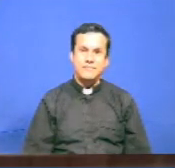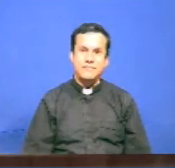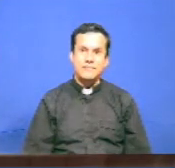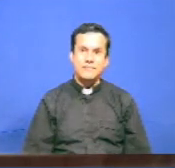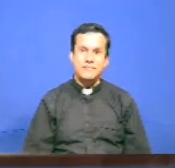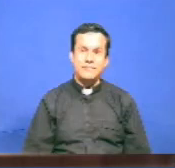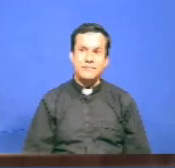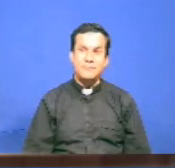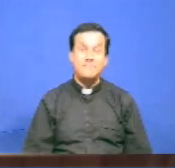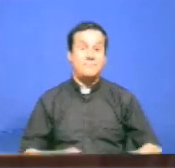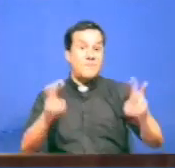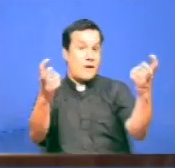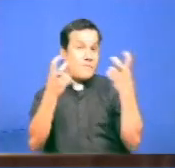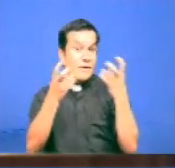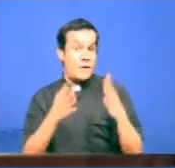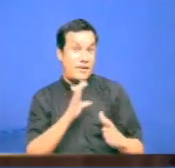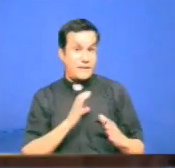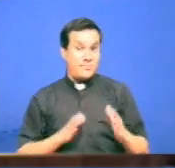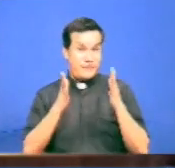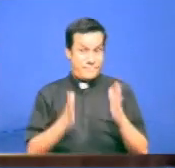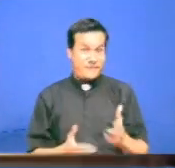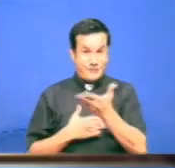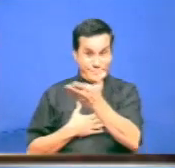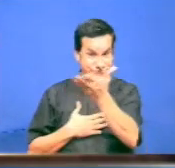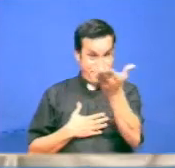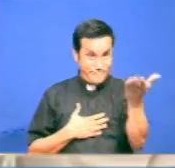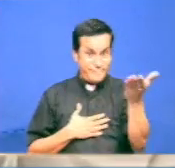Msikilizaji mpendwa, mtazamaji mpendwa,